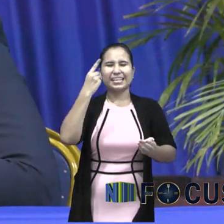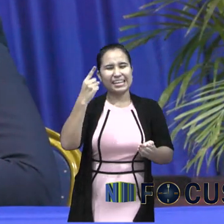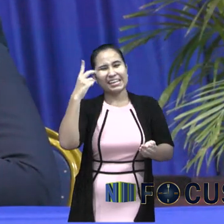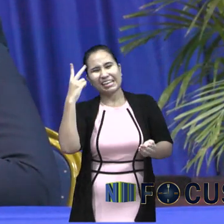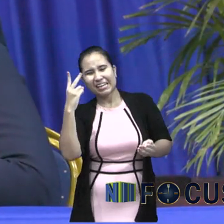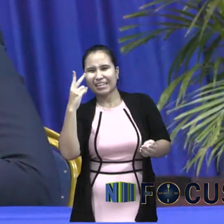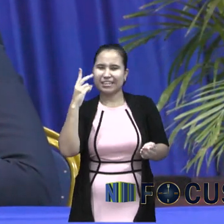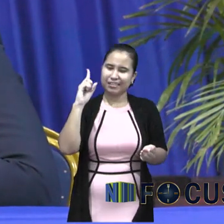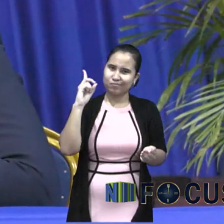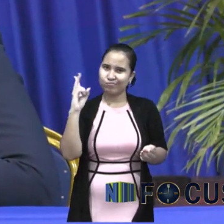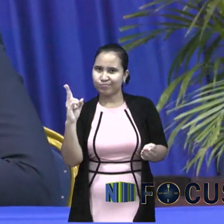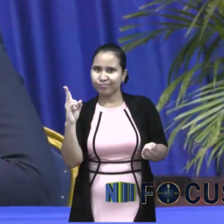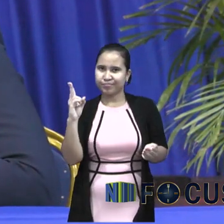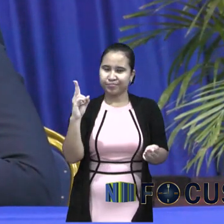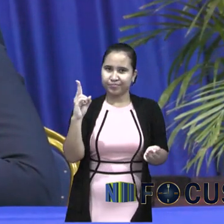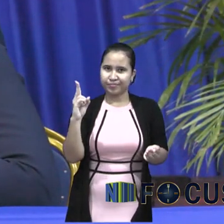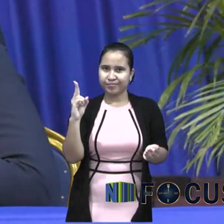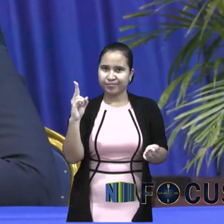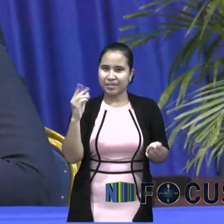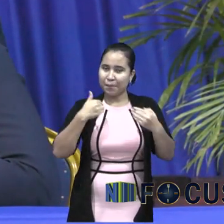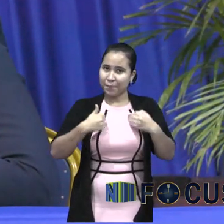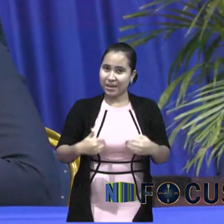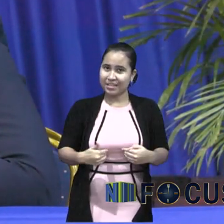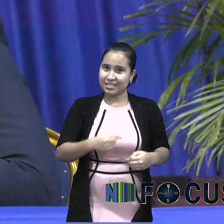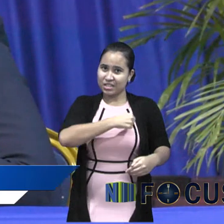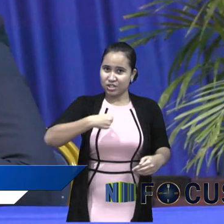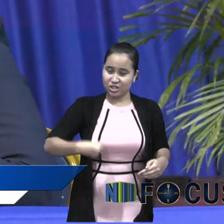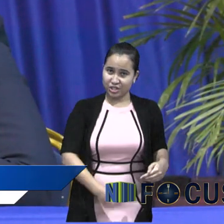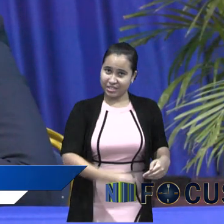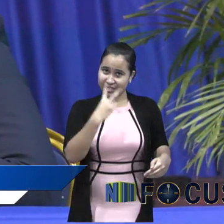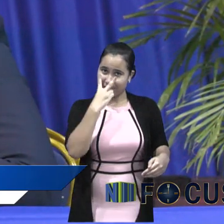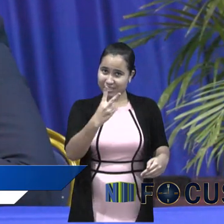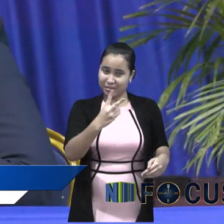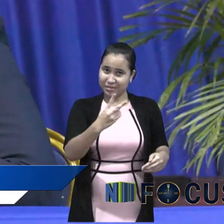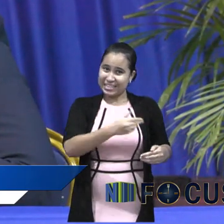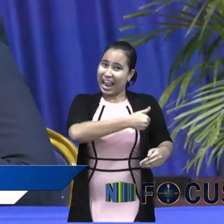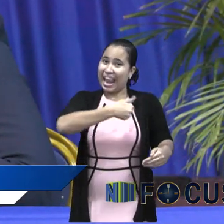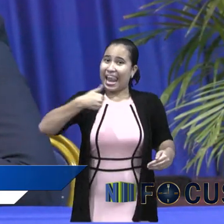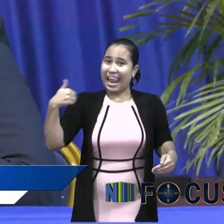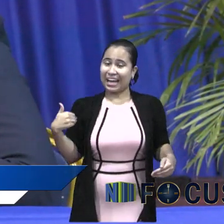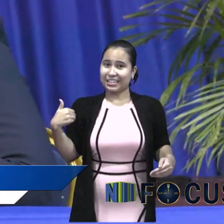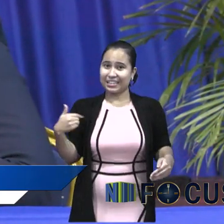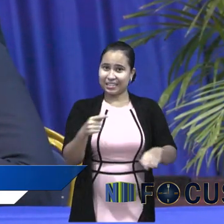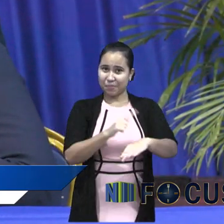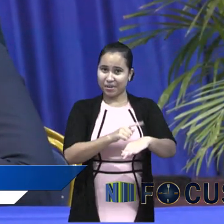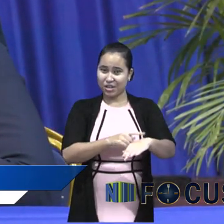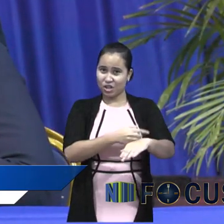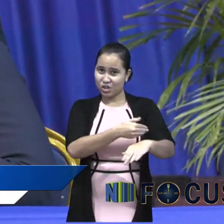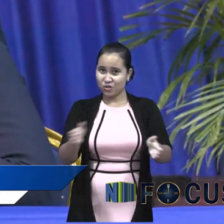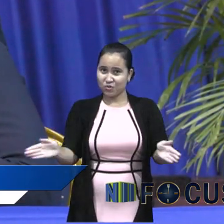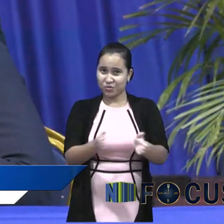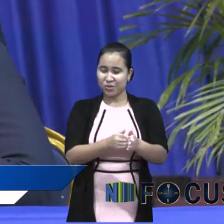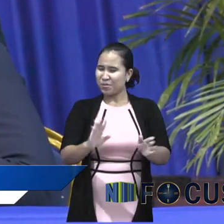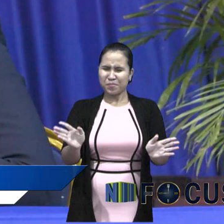enkele cases die men in China had gemerkt met een iets langere periode. Dat is bijna te